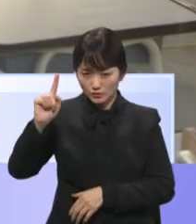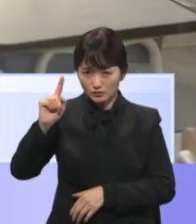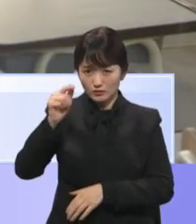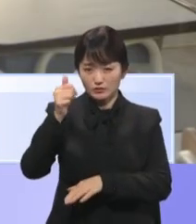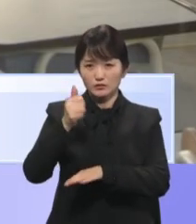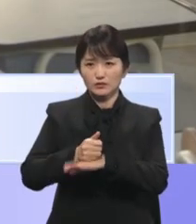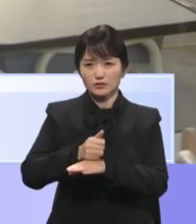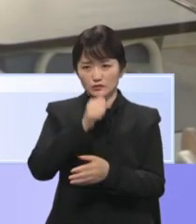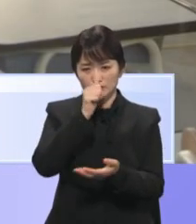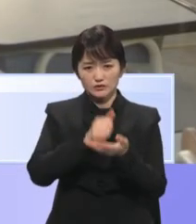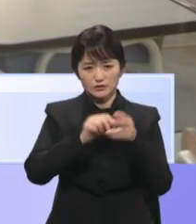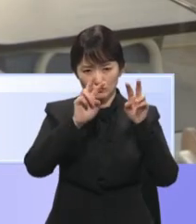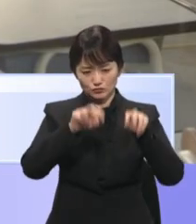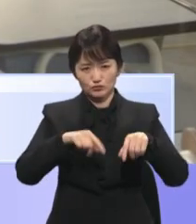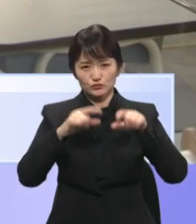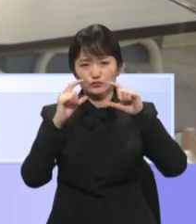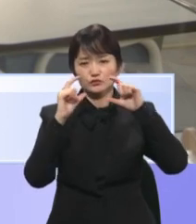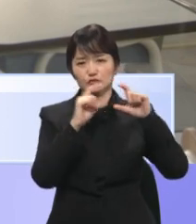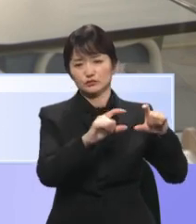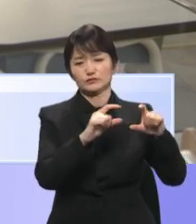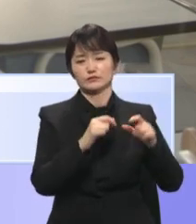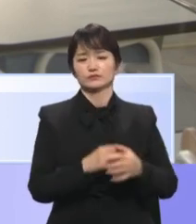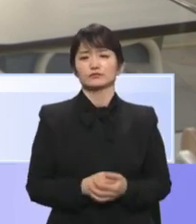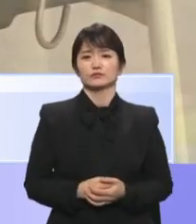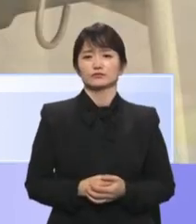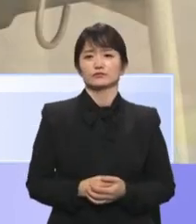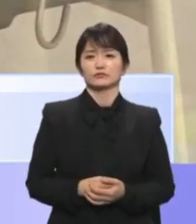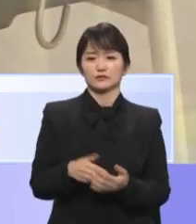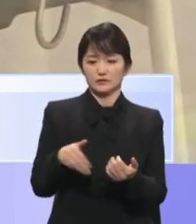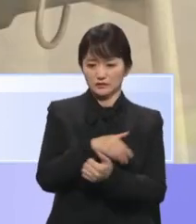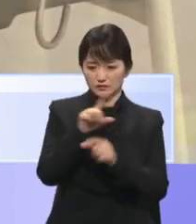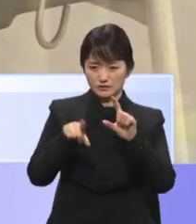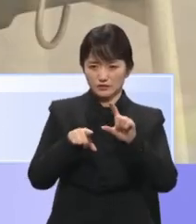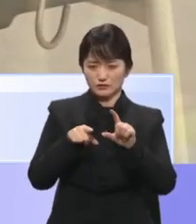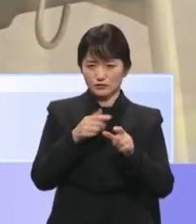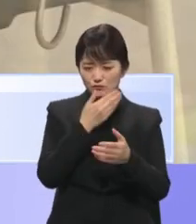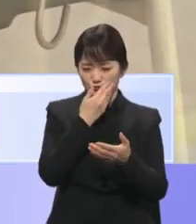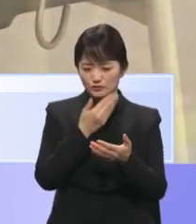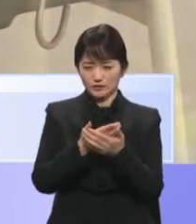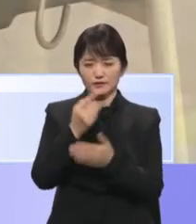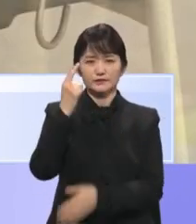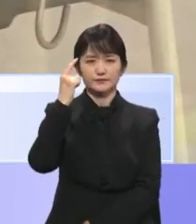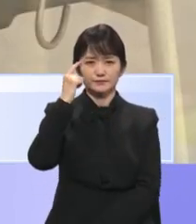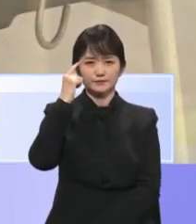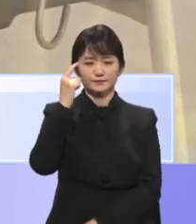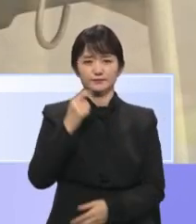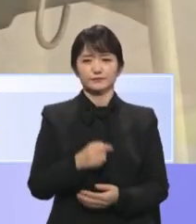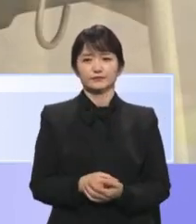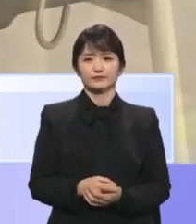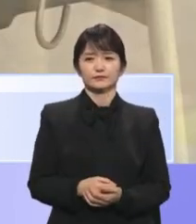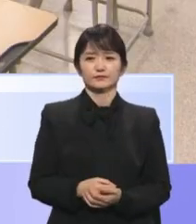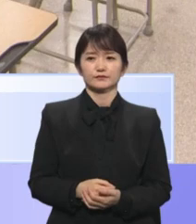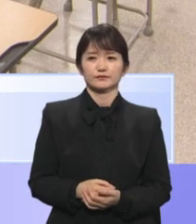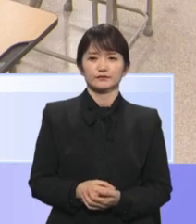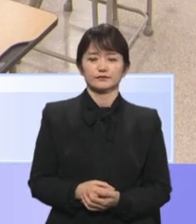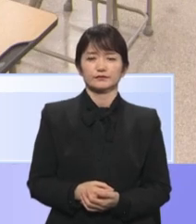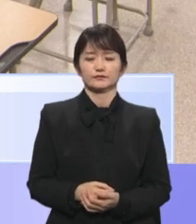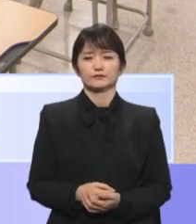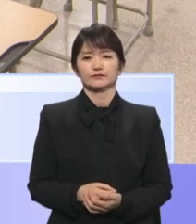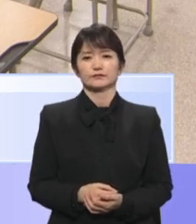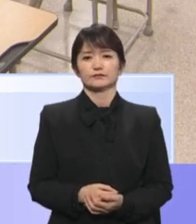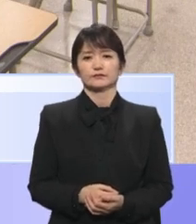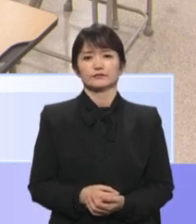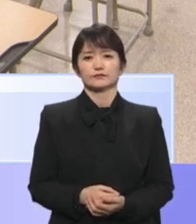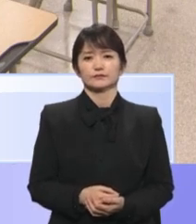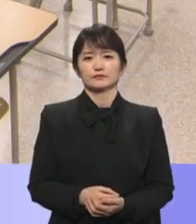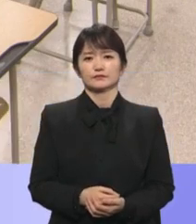처분까지 났거든요 이런 사안에 대해서 좀 엄중하게 보겠다는 어떤 그 수사 기간의 의지가 반영된 구형이 아닐까라고